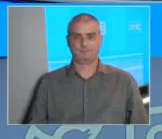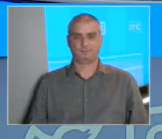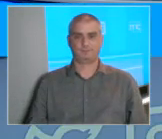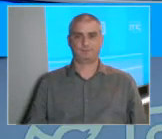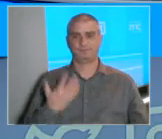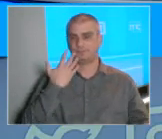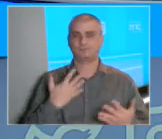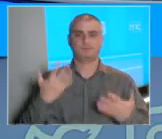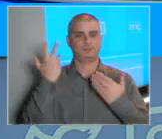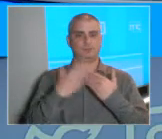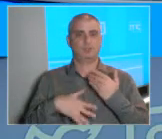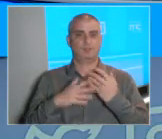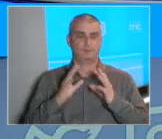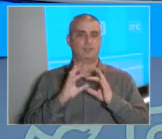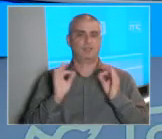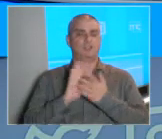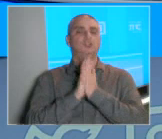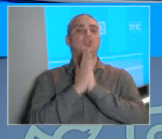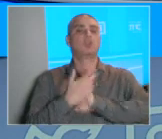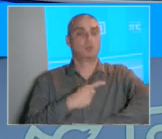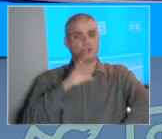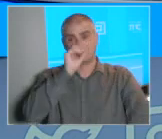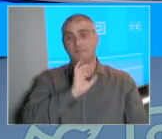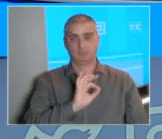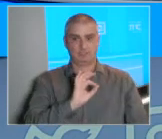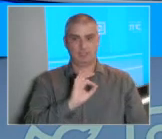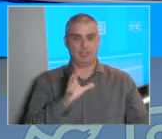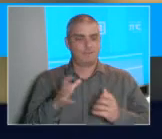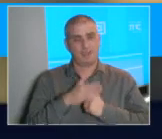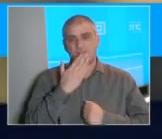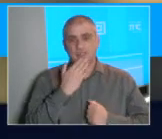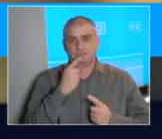שבעשור האחרון חל שינוי תפיסתי